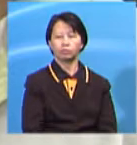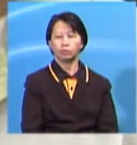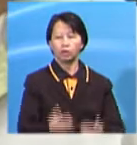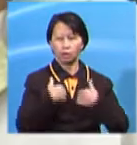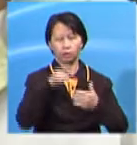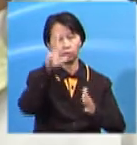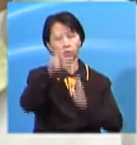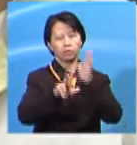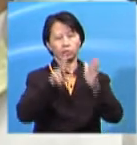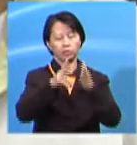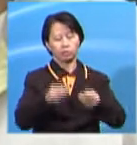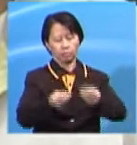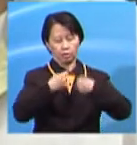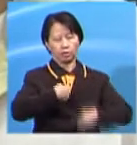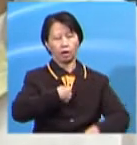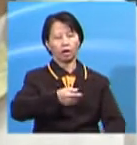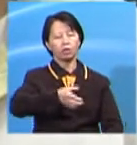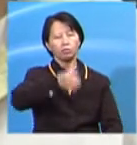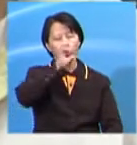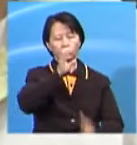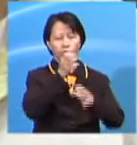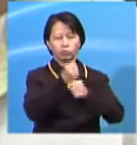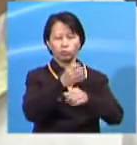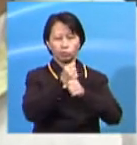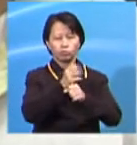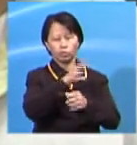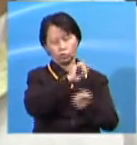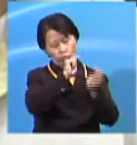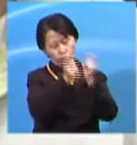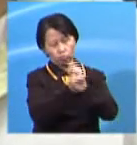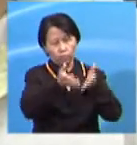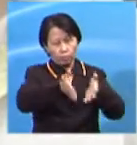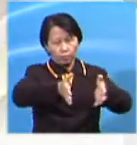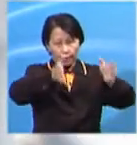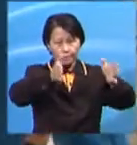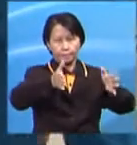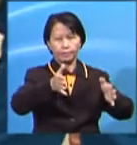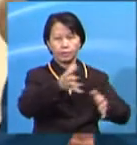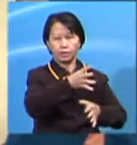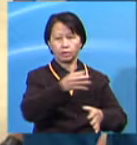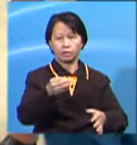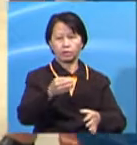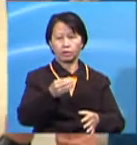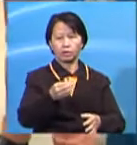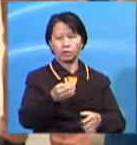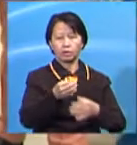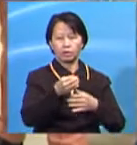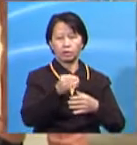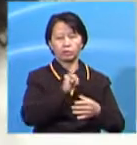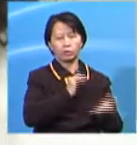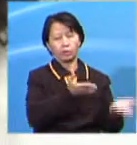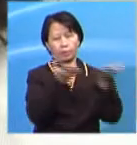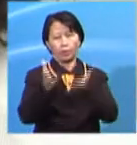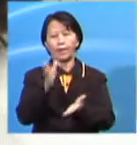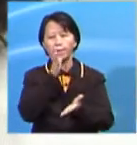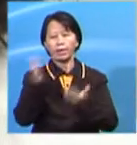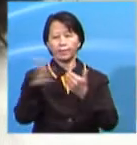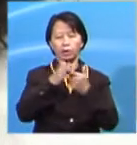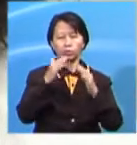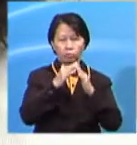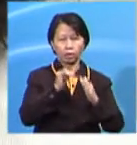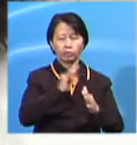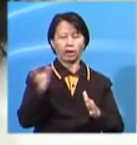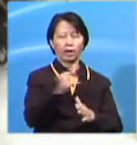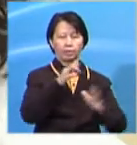susu, tukar pampers lah. Lagi lepas saya bawa mak saya balik rumah, saya ambil